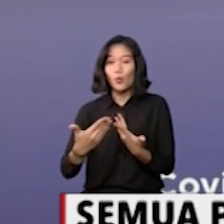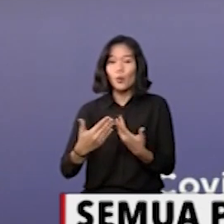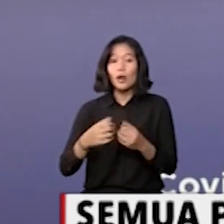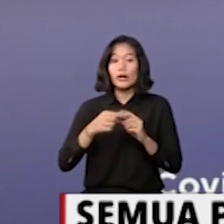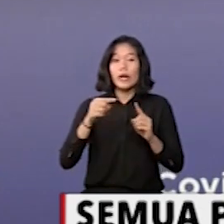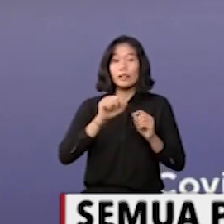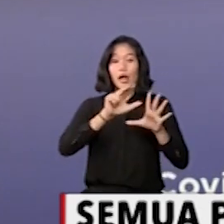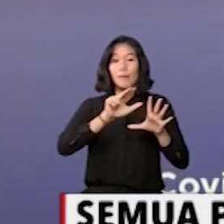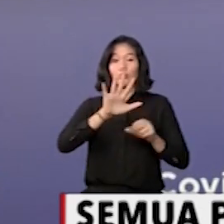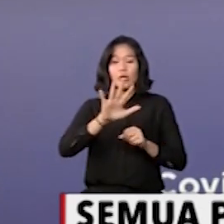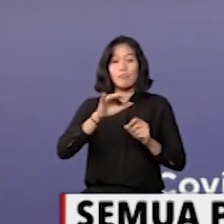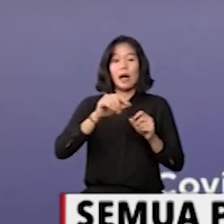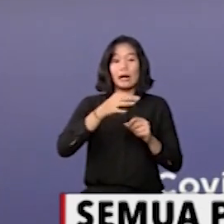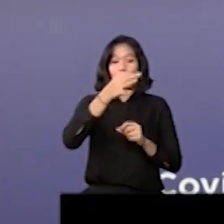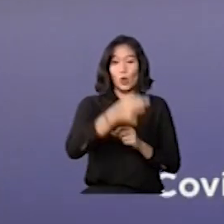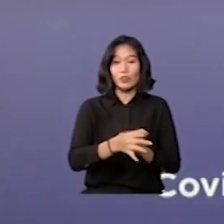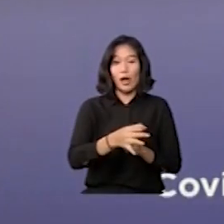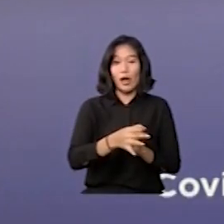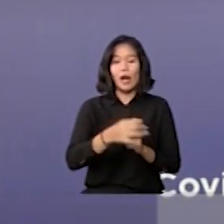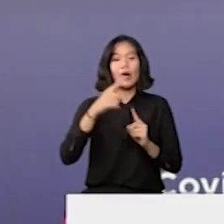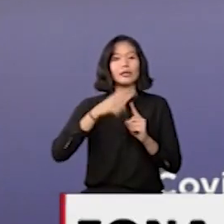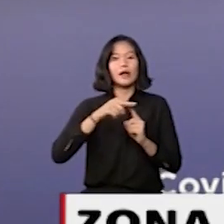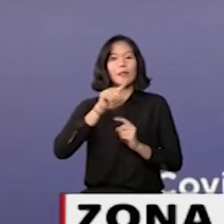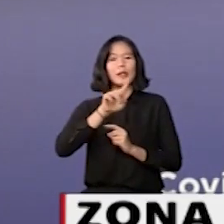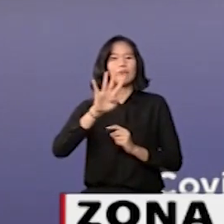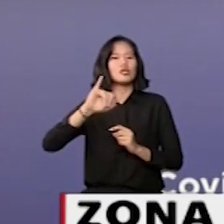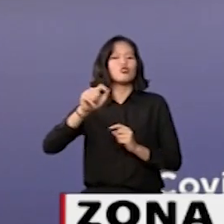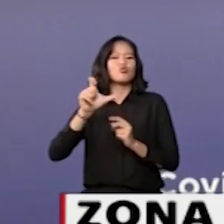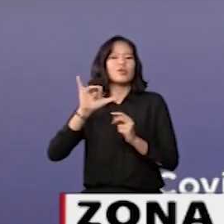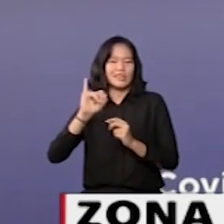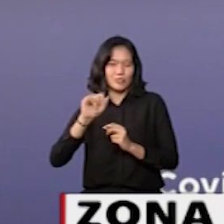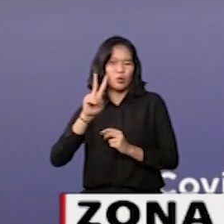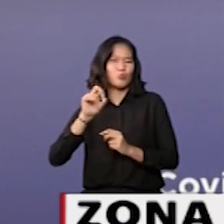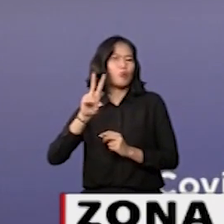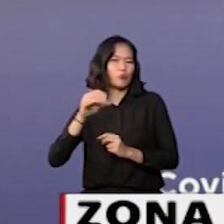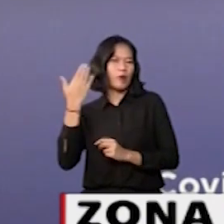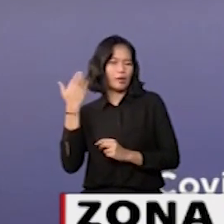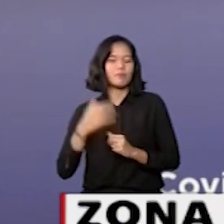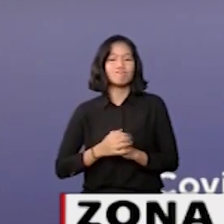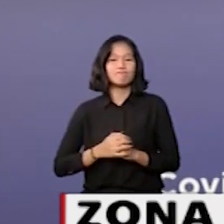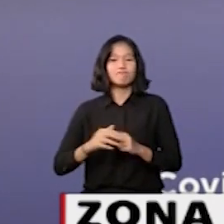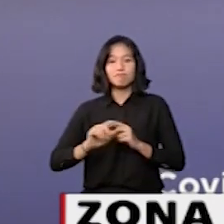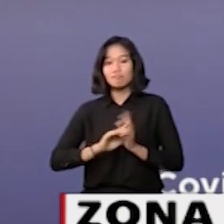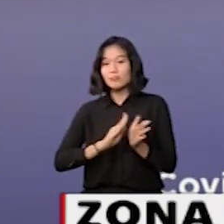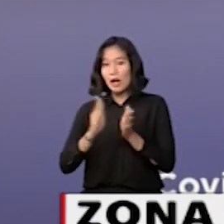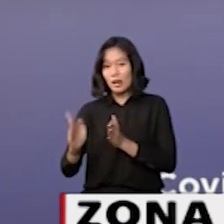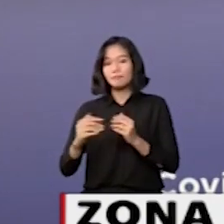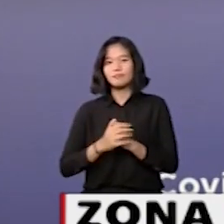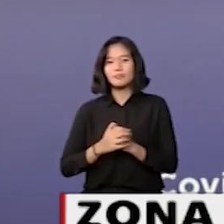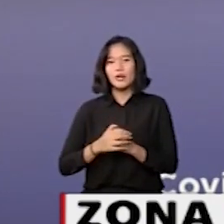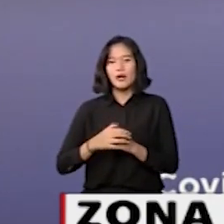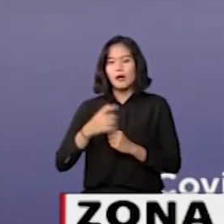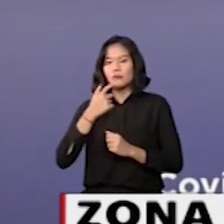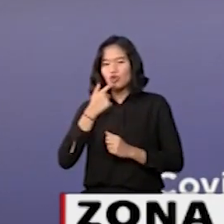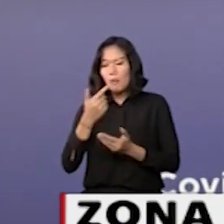85 kabupaten-kota di tangga 14 Jun 2012 sedangkan yang sedang